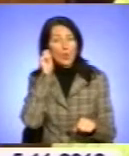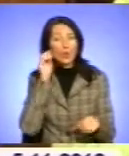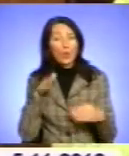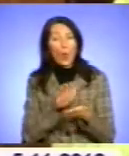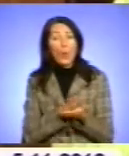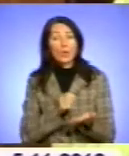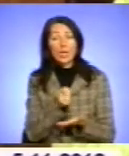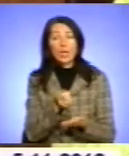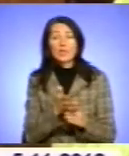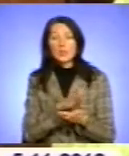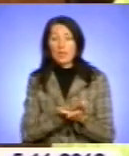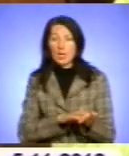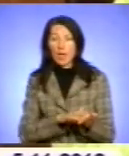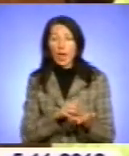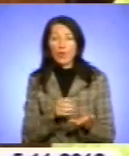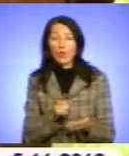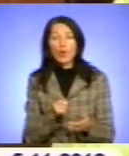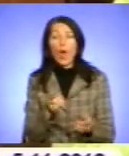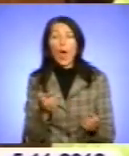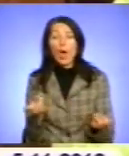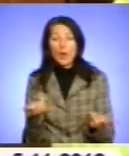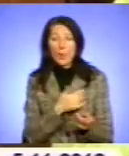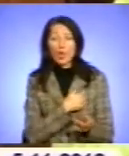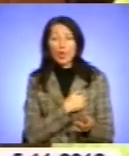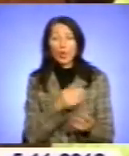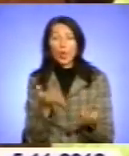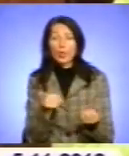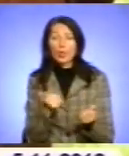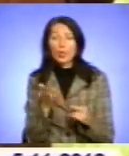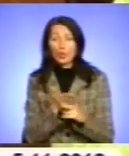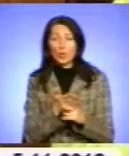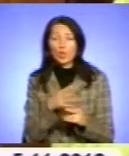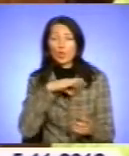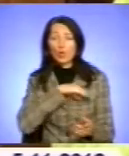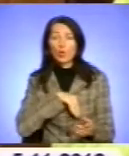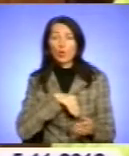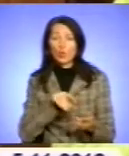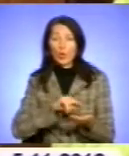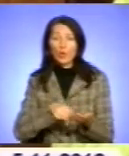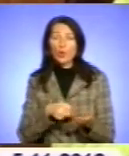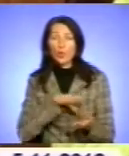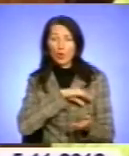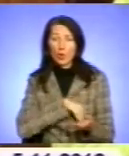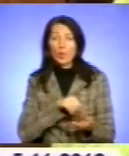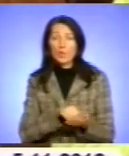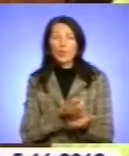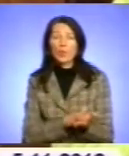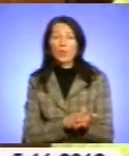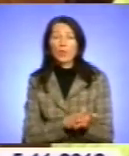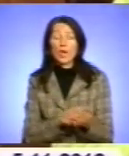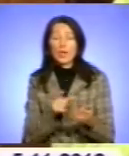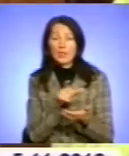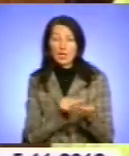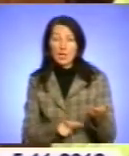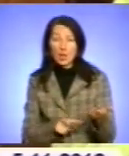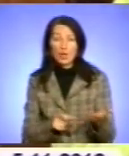вона претендує на отримання субсидії, довідку про доходи, заповнює декларацію про майновий стан і доходи сім'ї. Оце